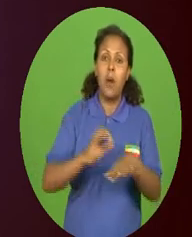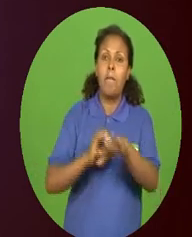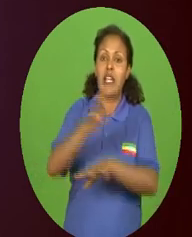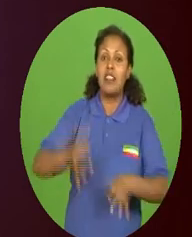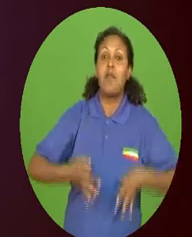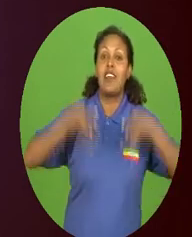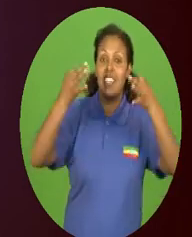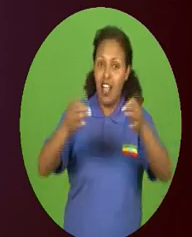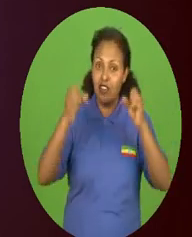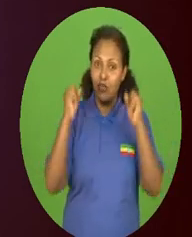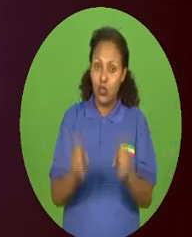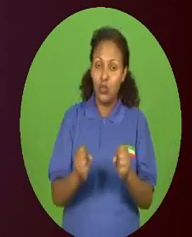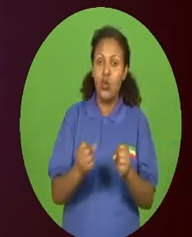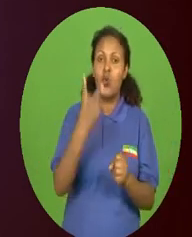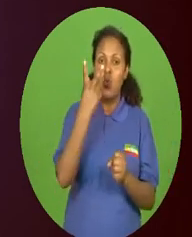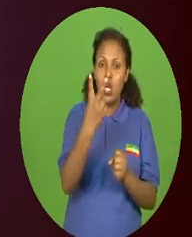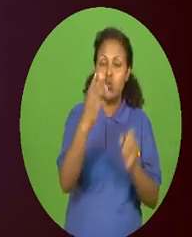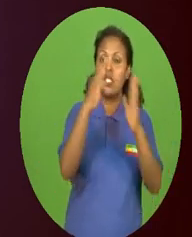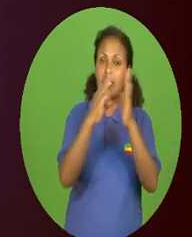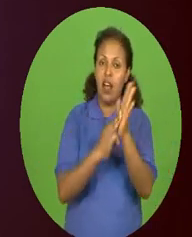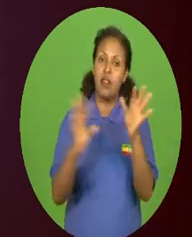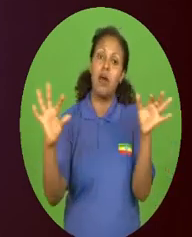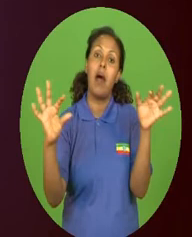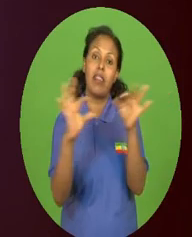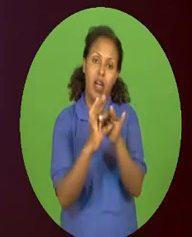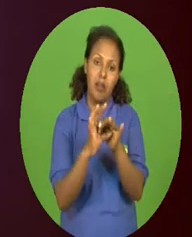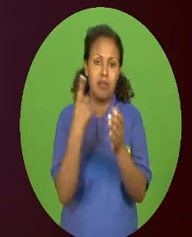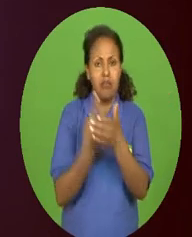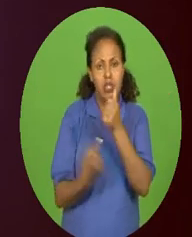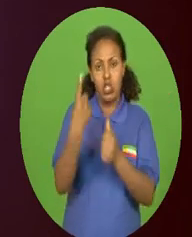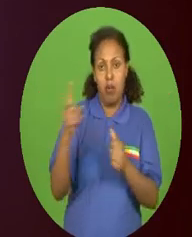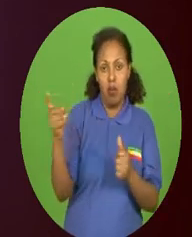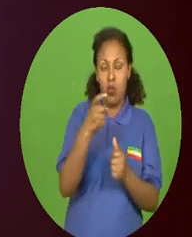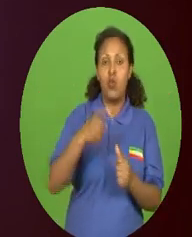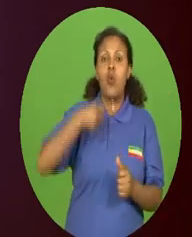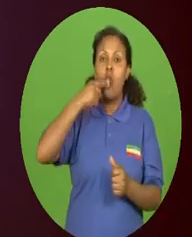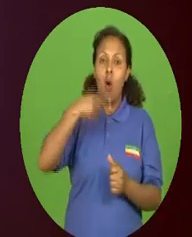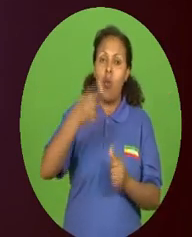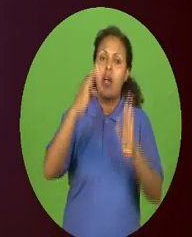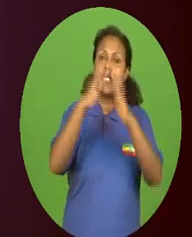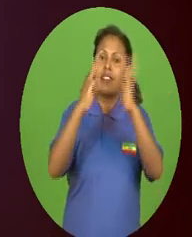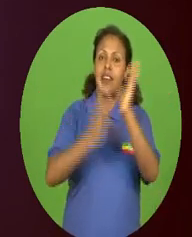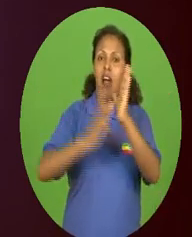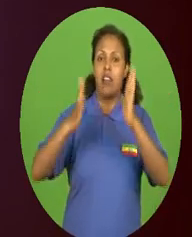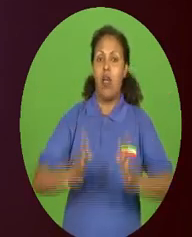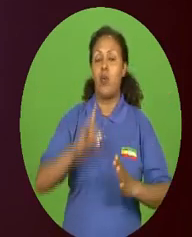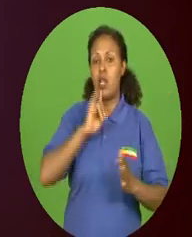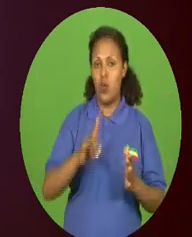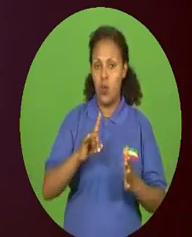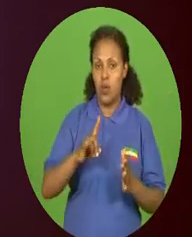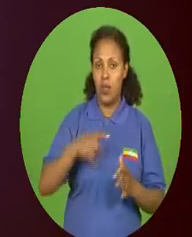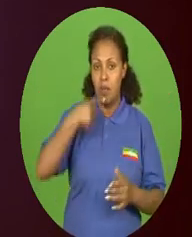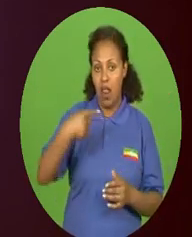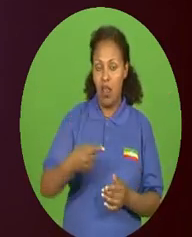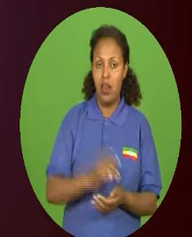ታዲያ መልእክት ማስተላለፍ የሚችሉት ሁለቱን ስርዓቶች በማጣመር ብቻ በመሆኑ ቋንቋ ስርዓታዊ